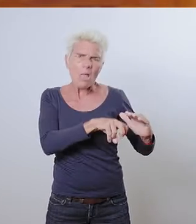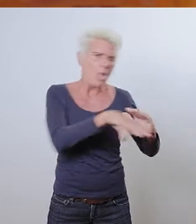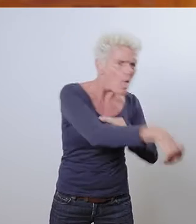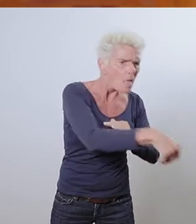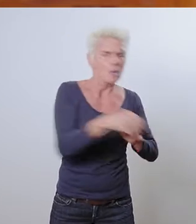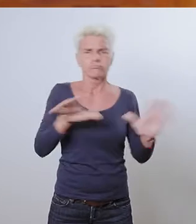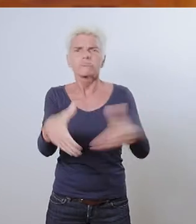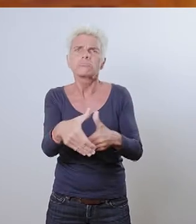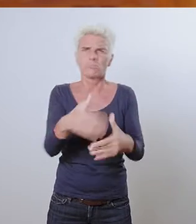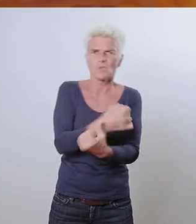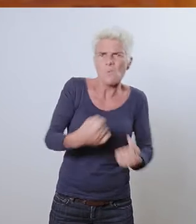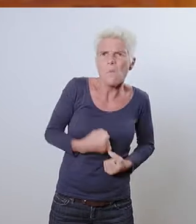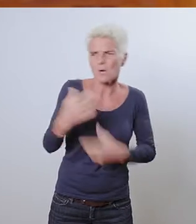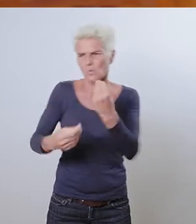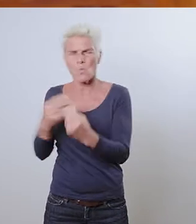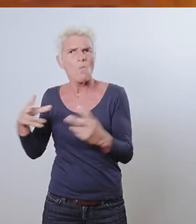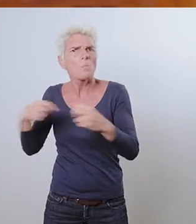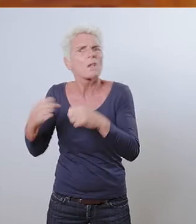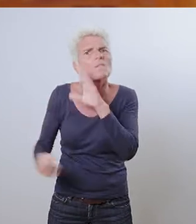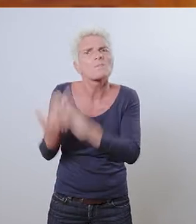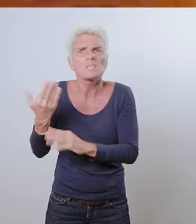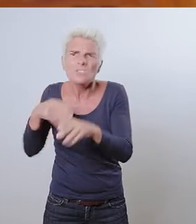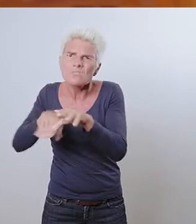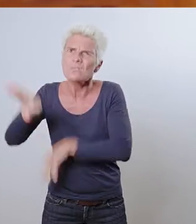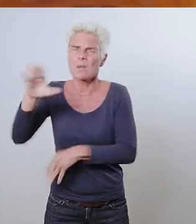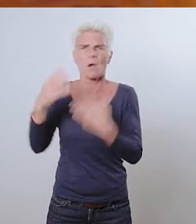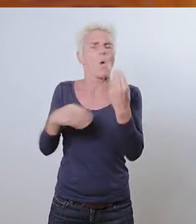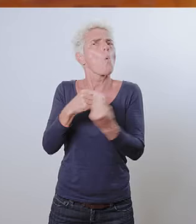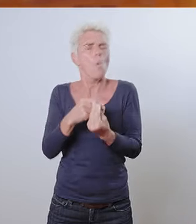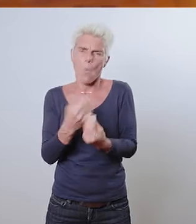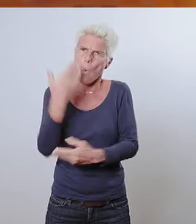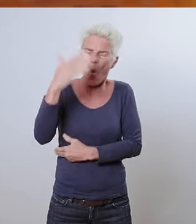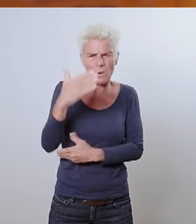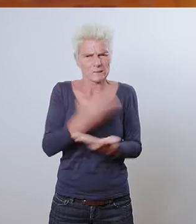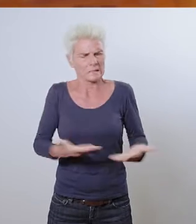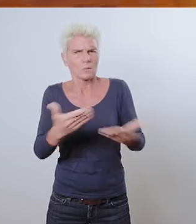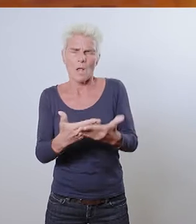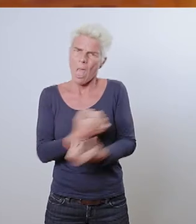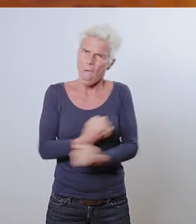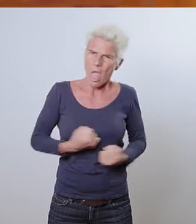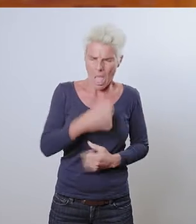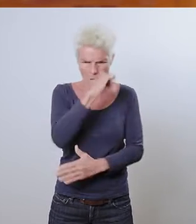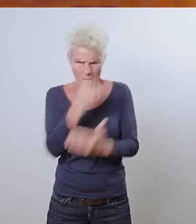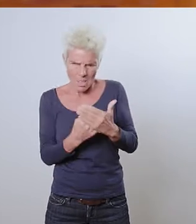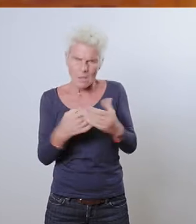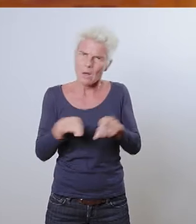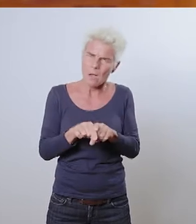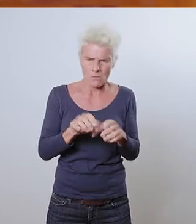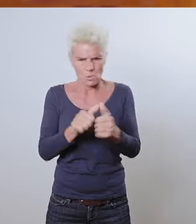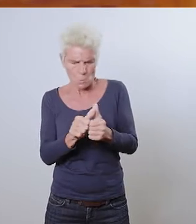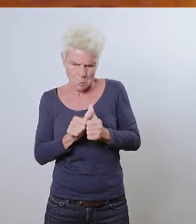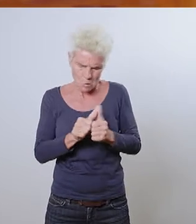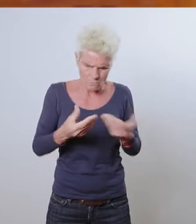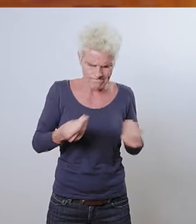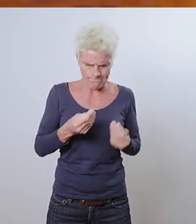chômage le coût de la vie car considérablement augmenté mais tragédie ne doit jamais avoir le dernier